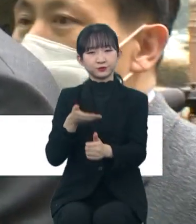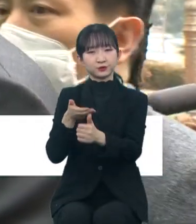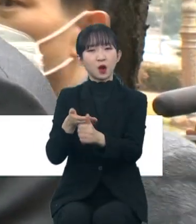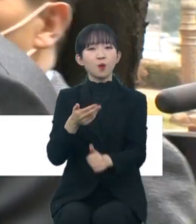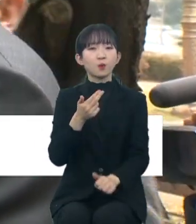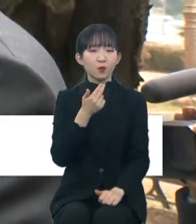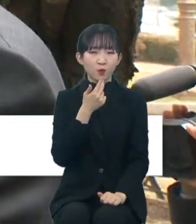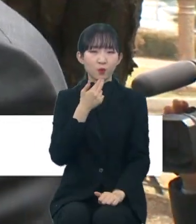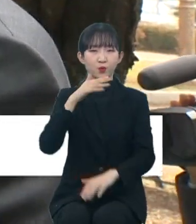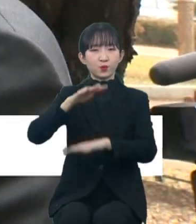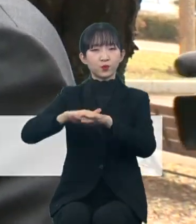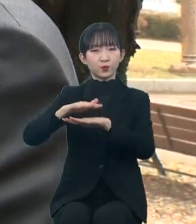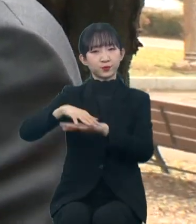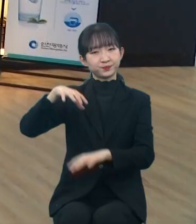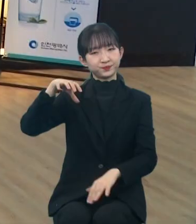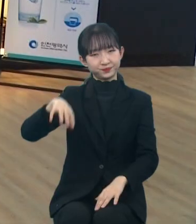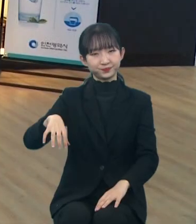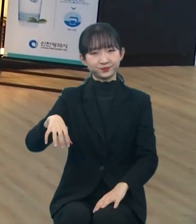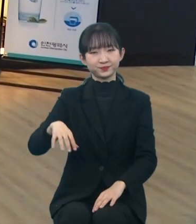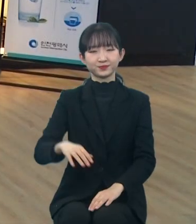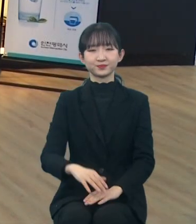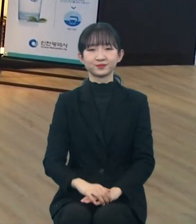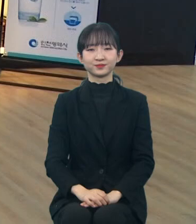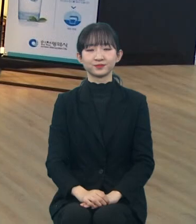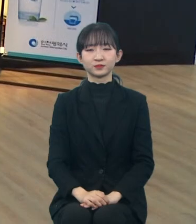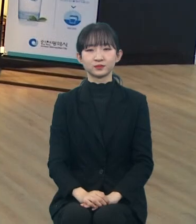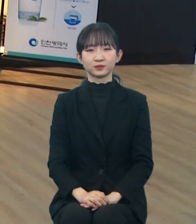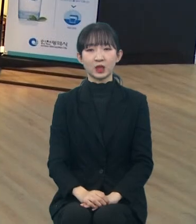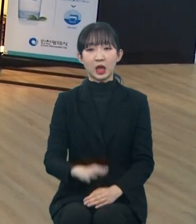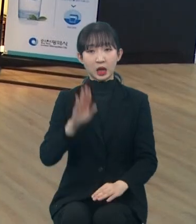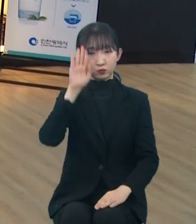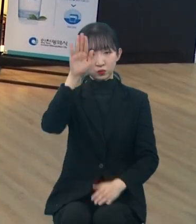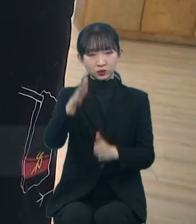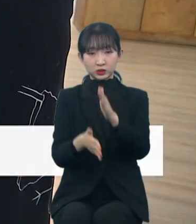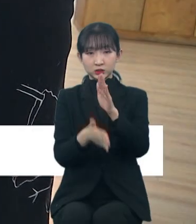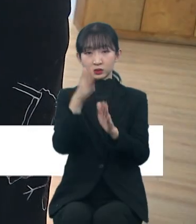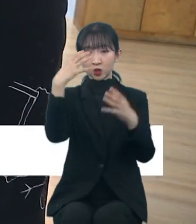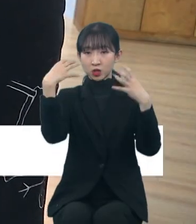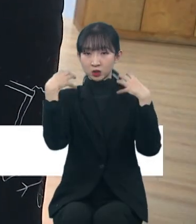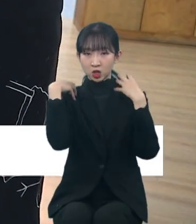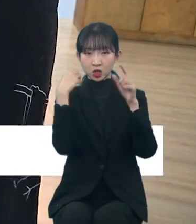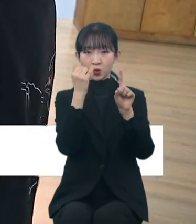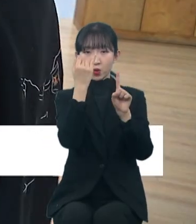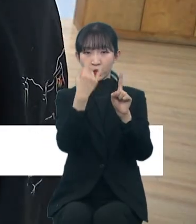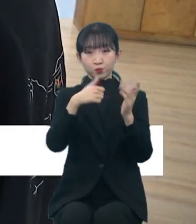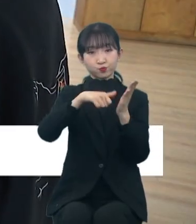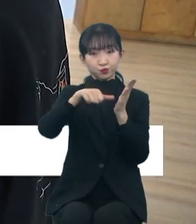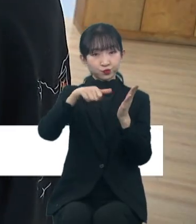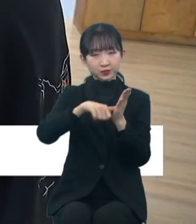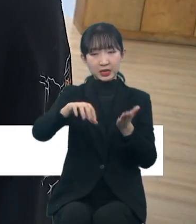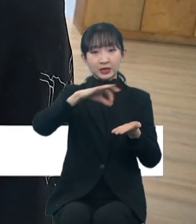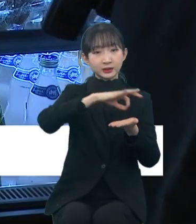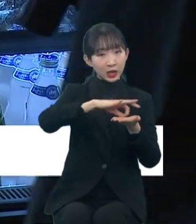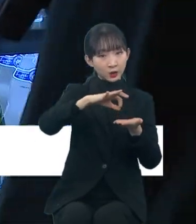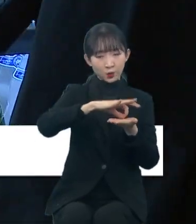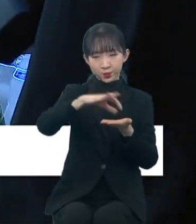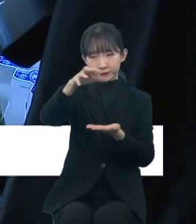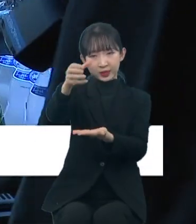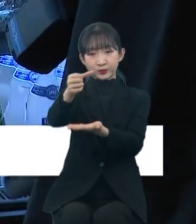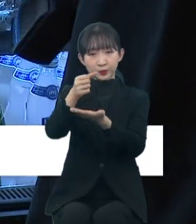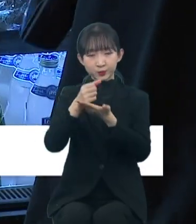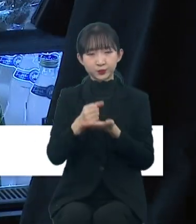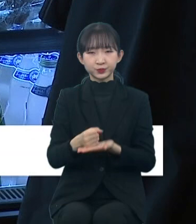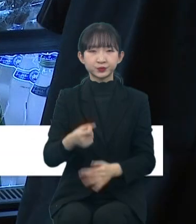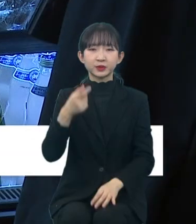무상으로 공급을 해주고 있고. 앞으로 시청사에선 일회용품 사용과 반입이 전면 금지됩니다.